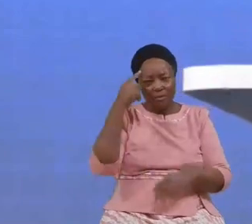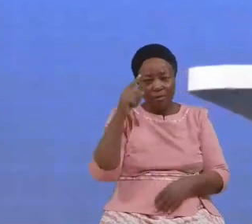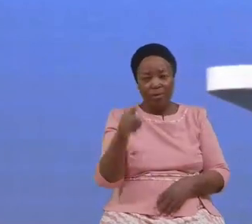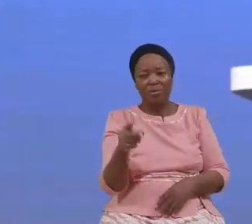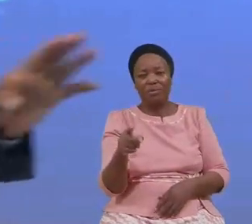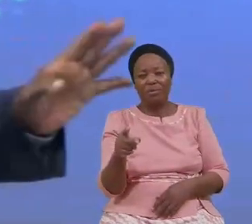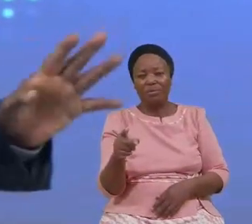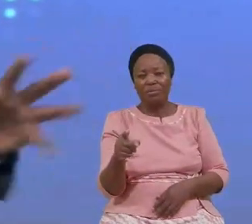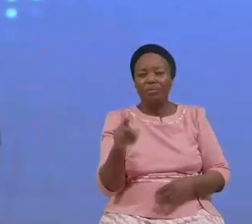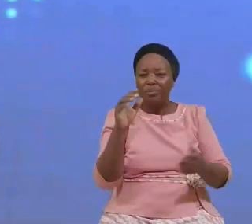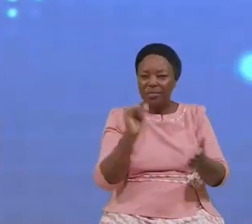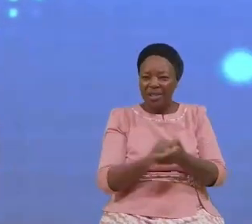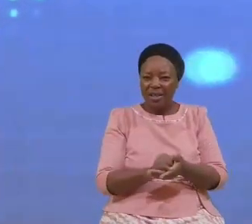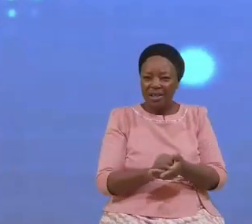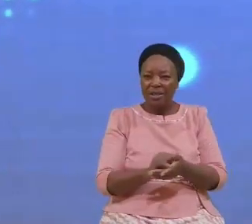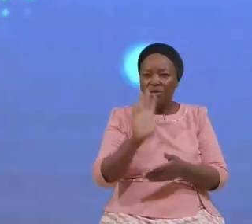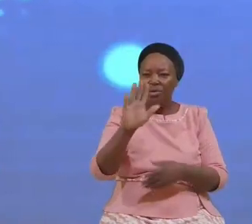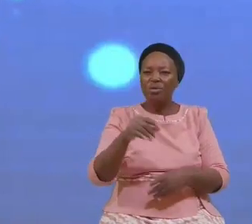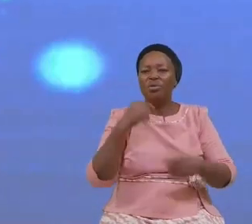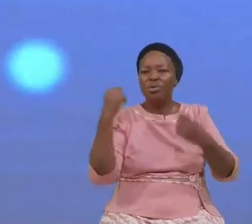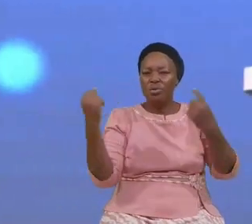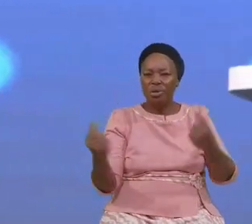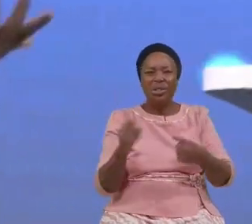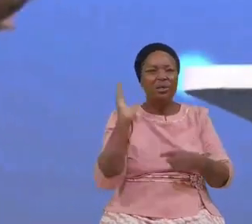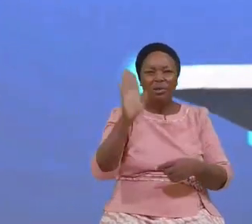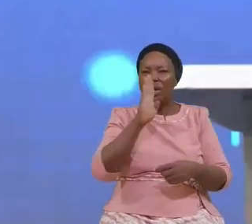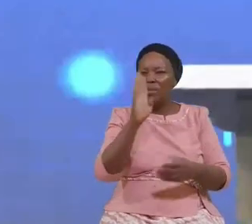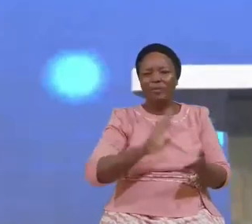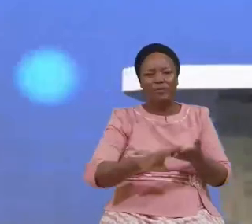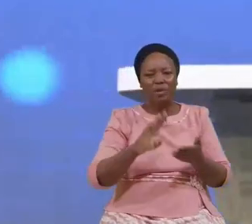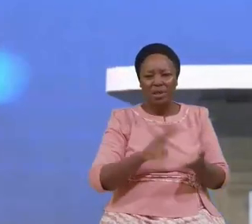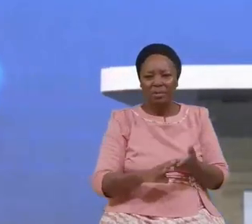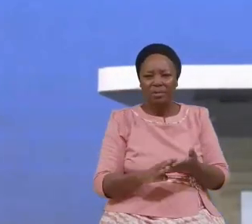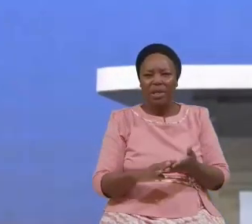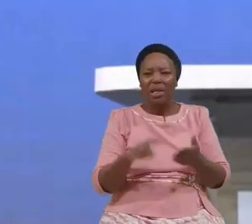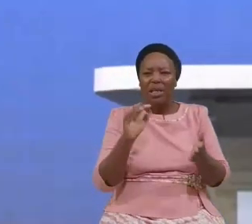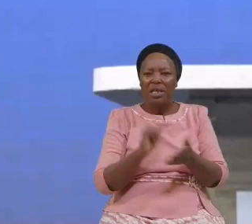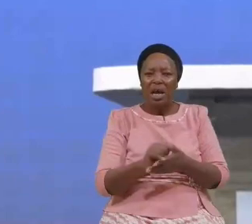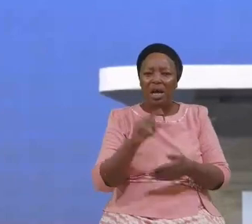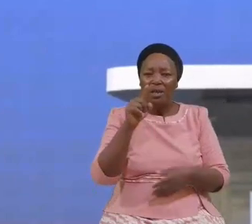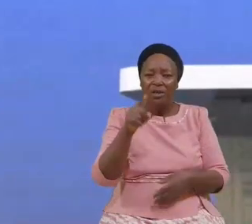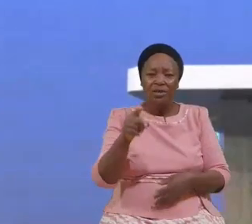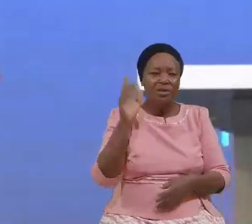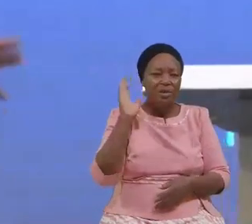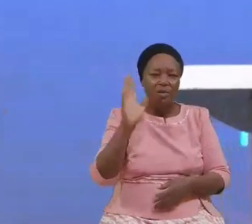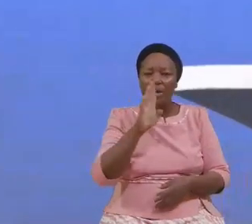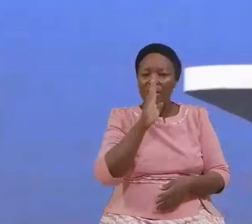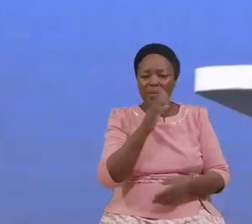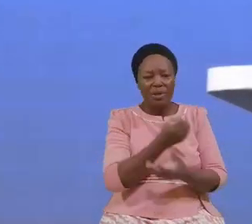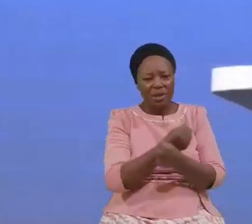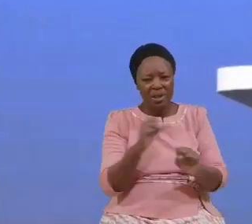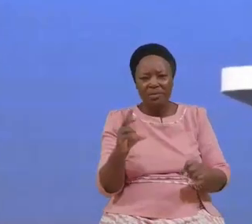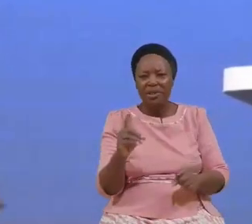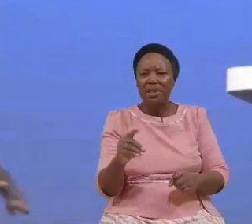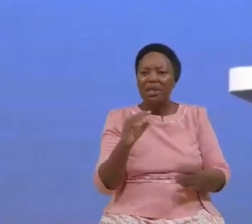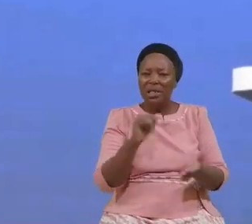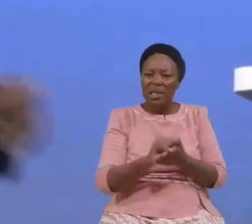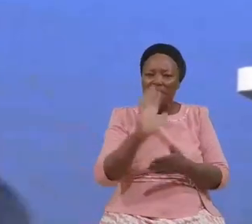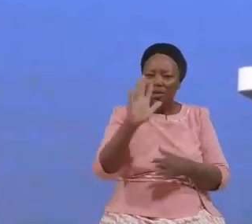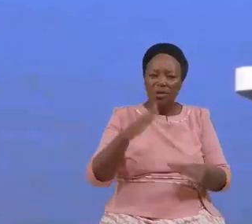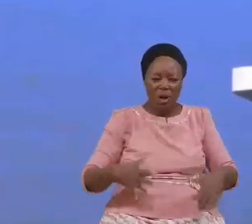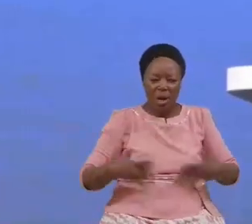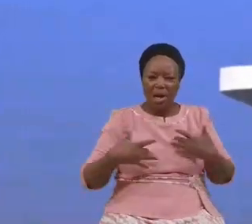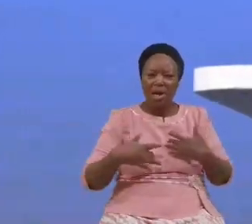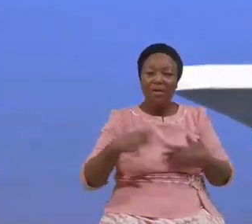pour que tes péchés soient pardonnés pour que tu sois sauvé pour que ta vie